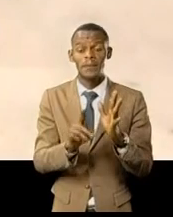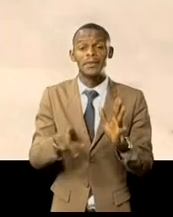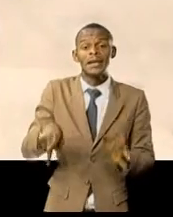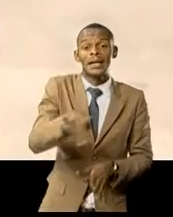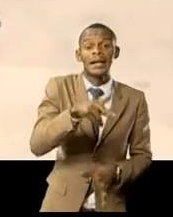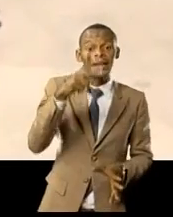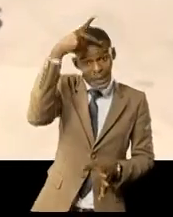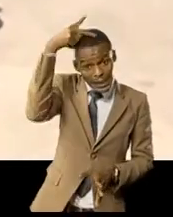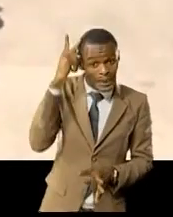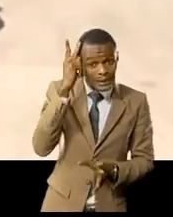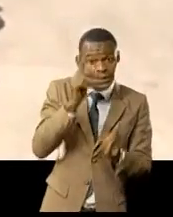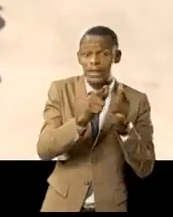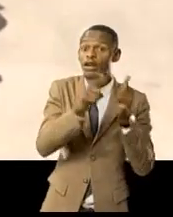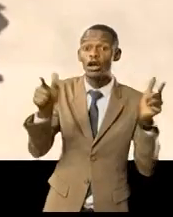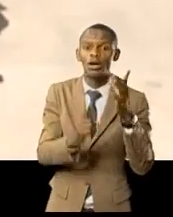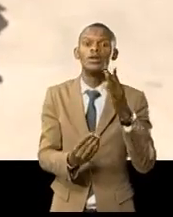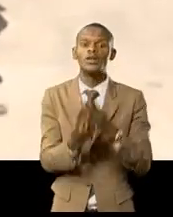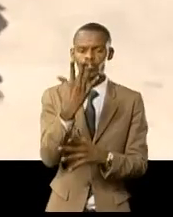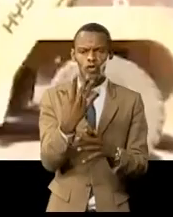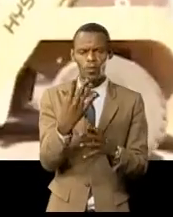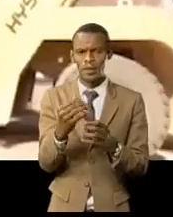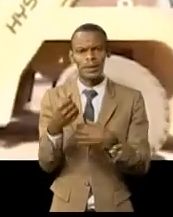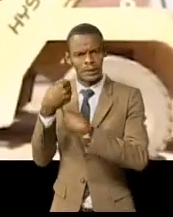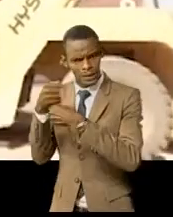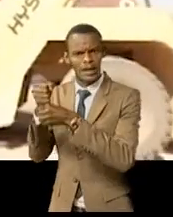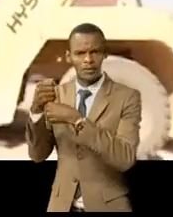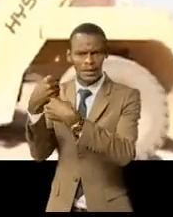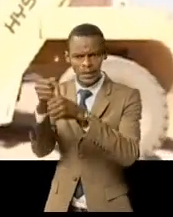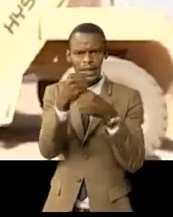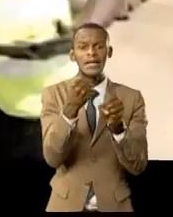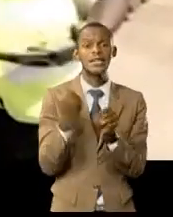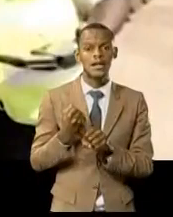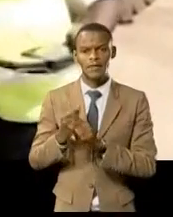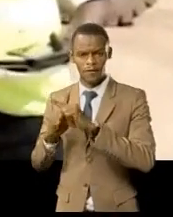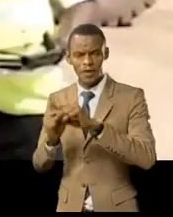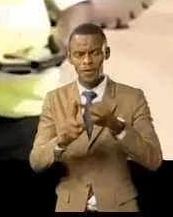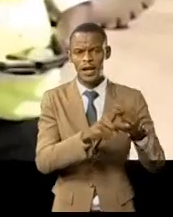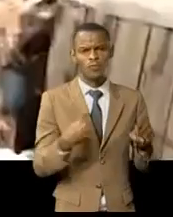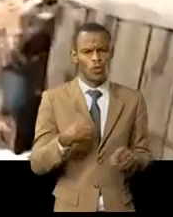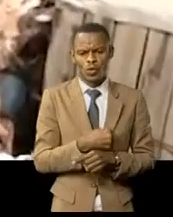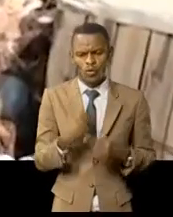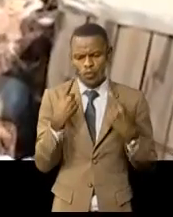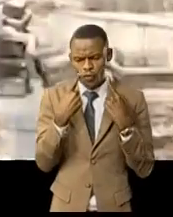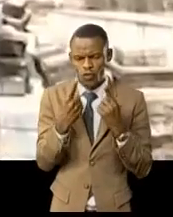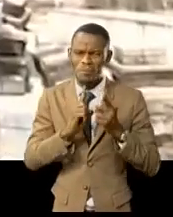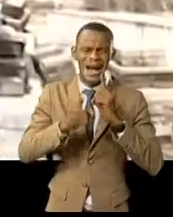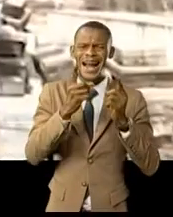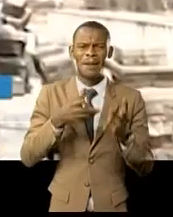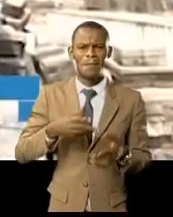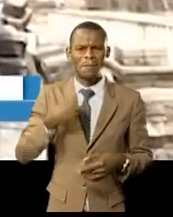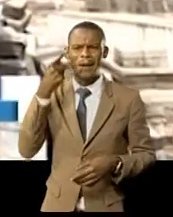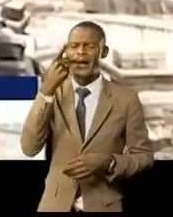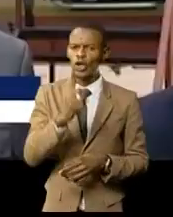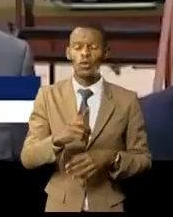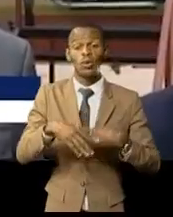aura des industries manufacturières. Nous sommes là pour du concret. Nous commençons le travail qui a été abandonné il y a quelques